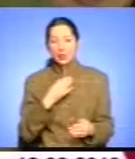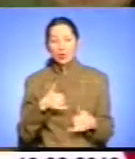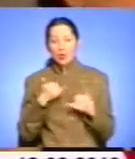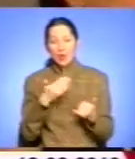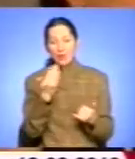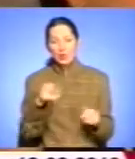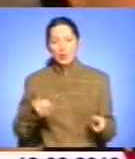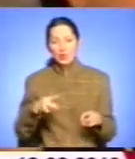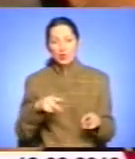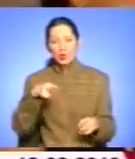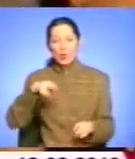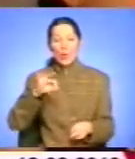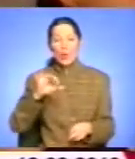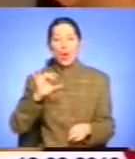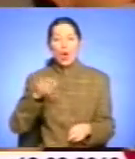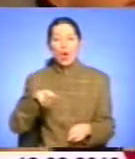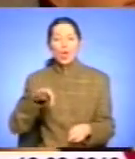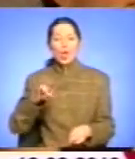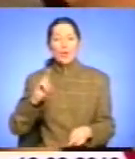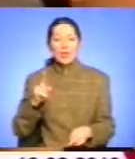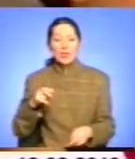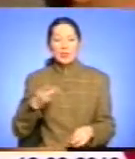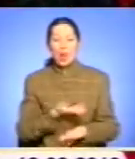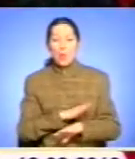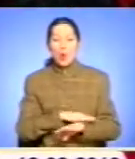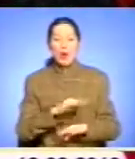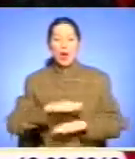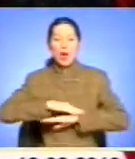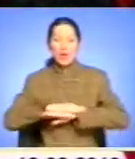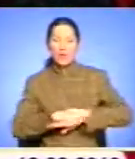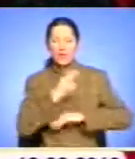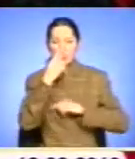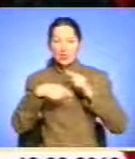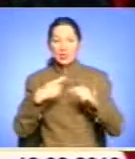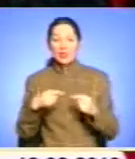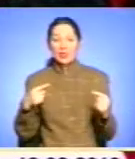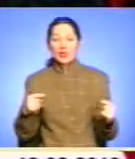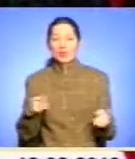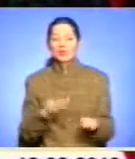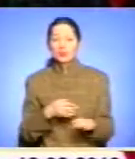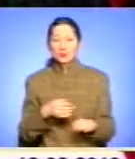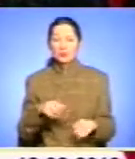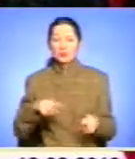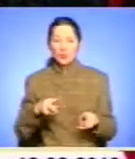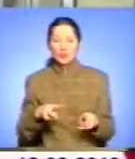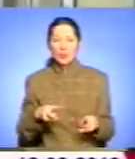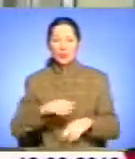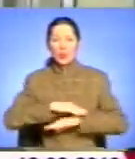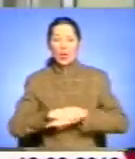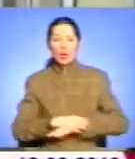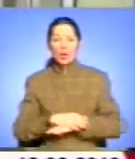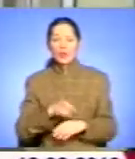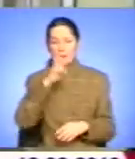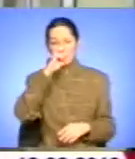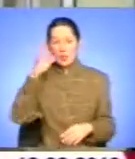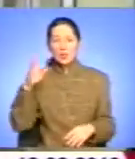затанцюємо. Полонез, полька, вальс – традиційні види танців на балу. Та найголовніший – знаменитий віденський вальс. В основному тут